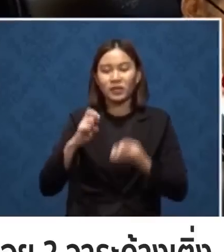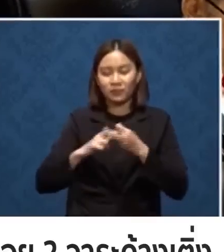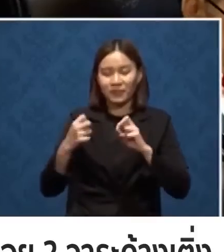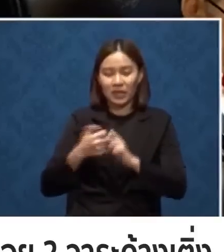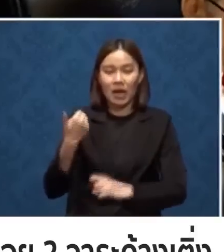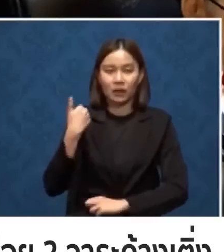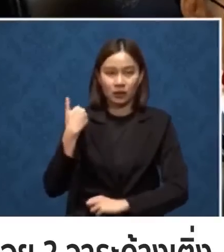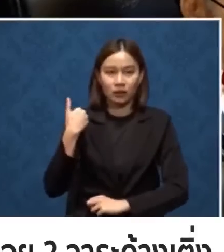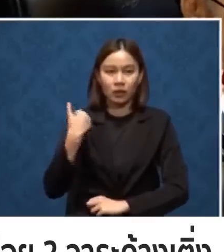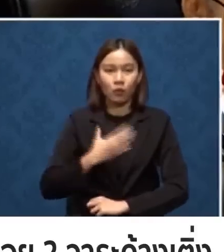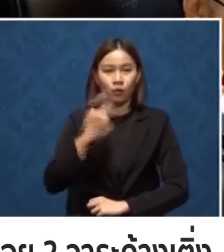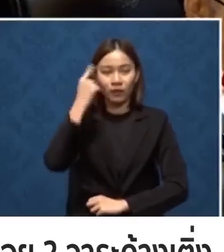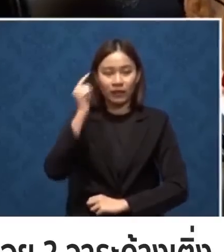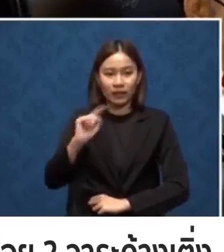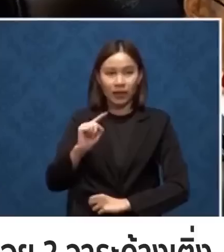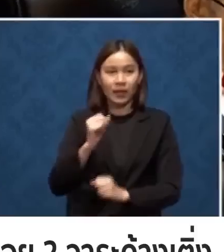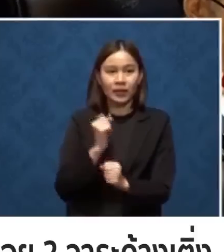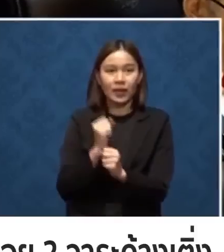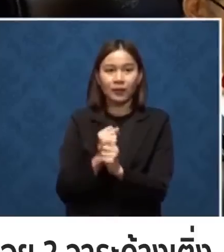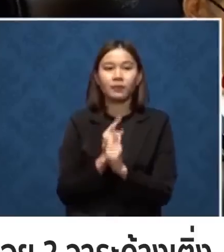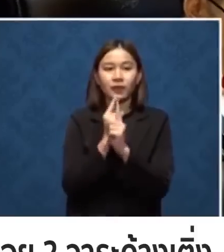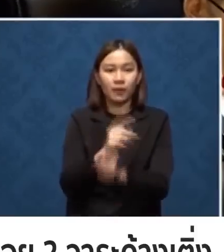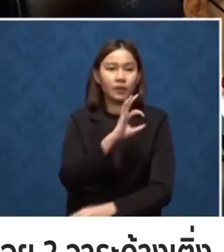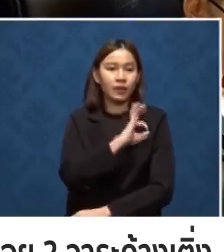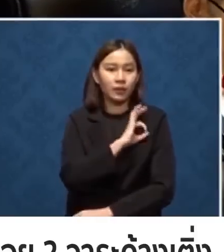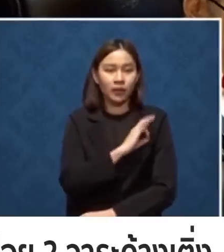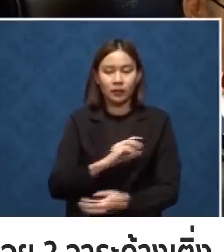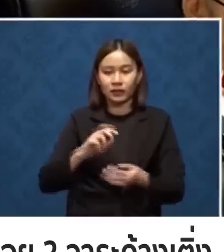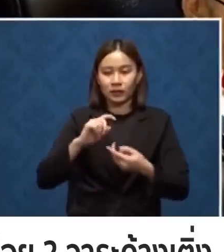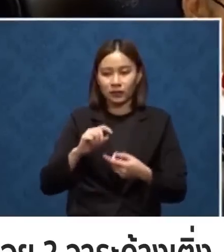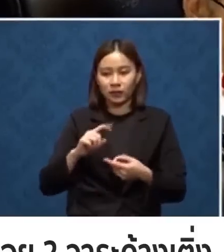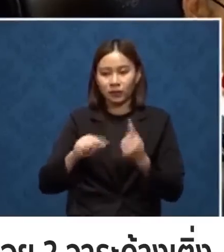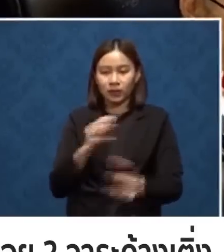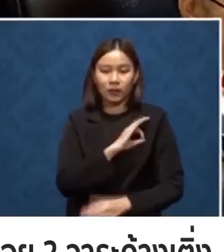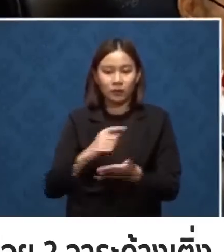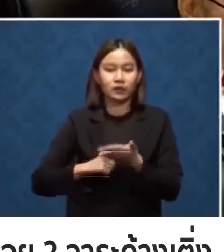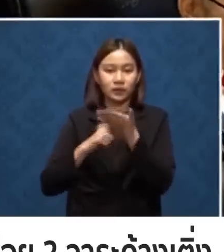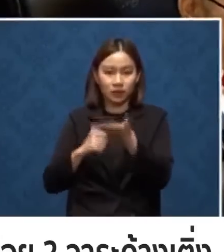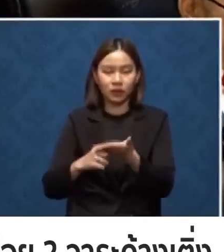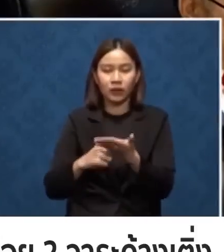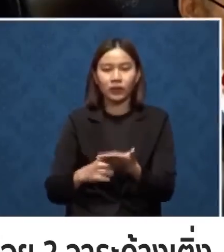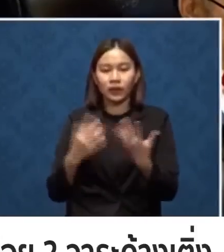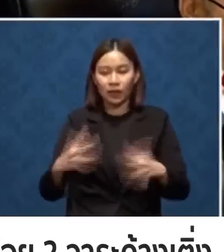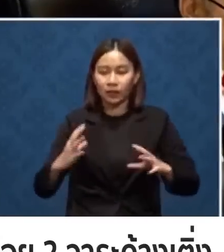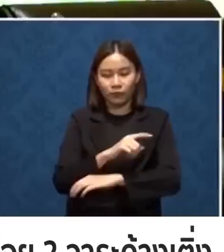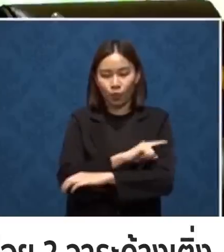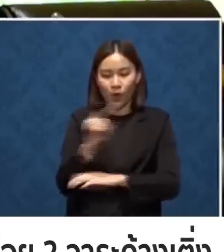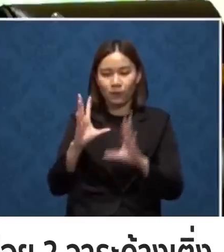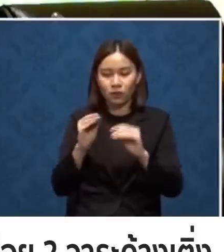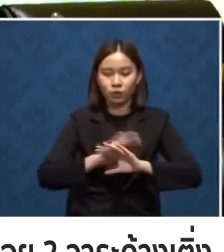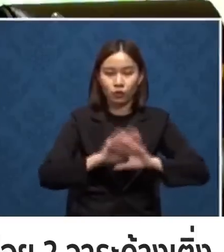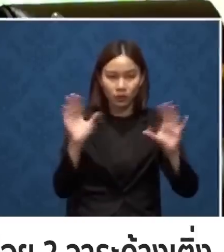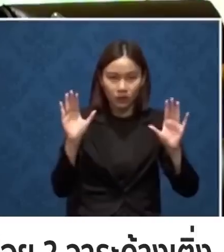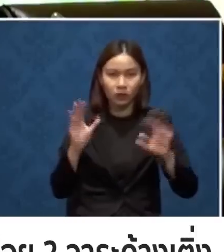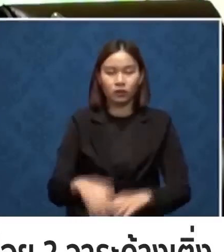กผมคิดว่าดำเนินตามที่เพื่อนสมาชิกเสนอไปเป็นกระบวนการในรัฐสภาก่อนเพื่อให้มีข้อยุติแล้วมาว่ากันใหม่ครับ ฝากก